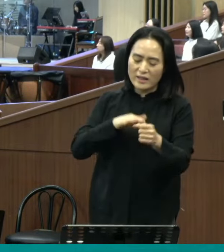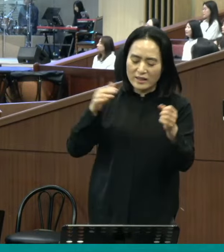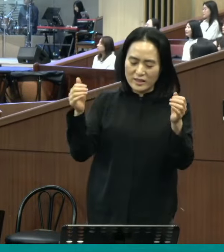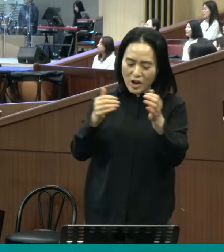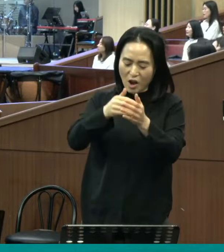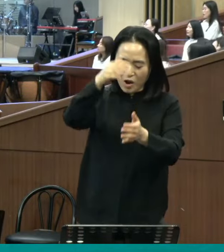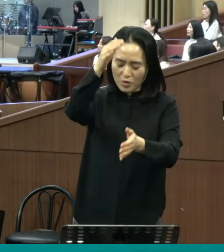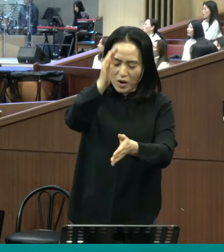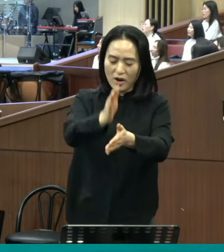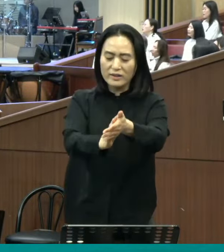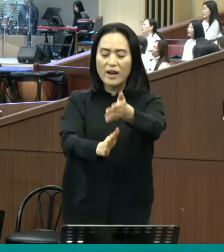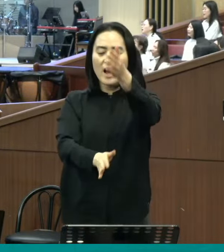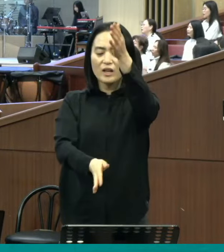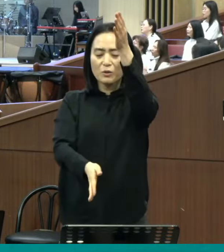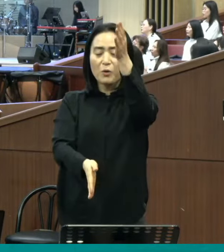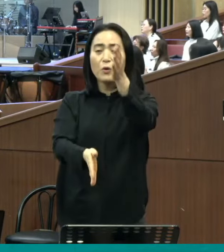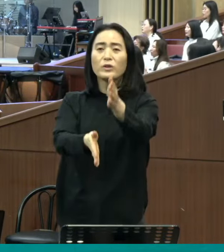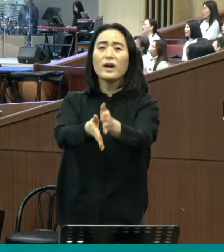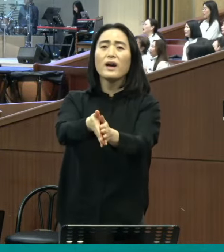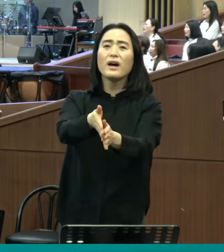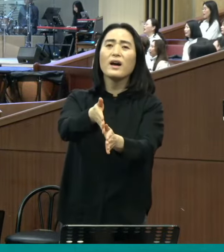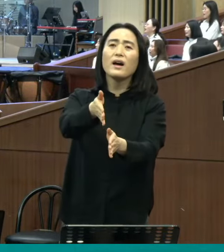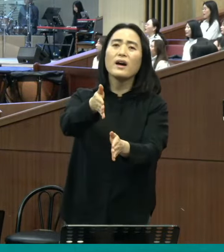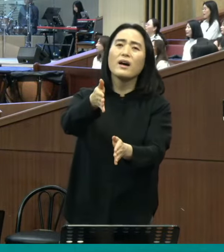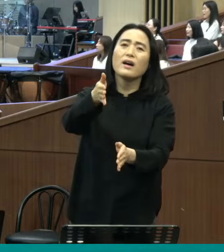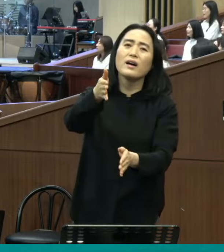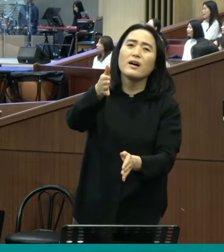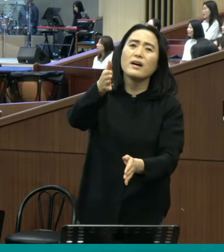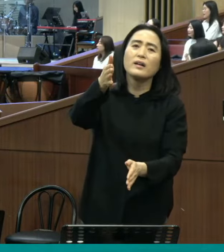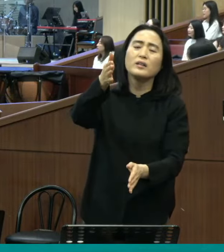인자는 영원하도다.